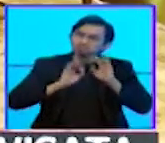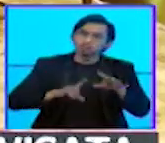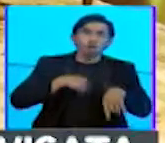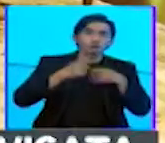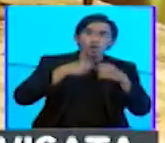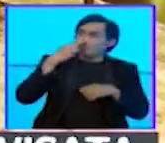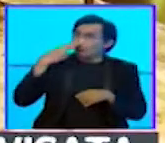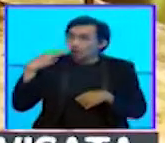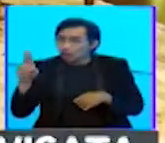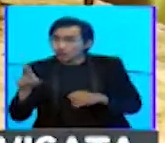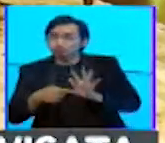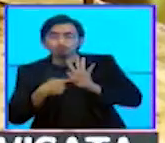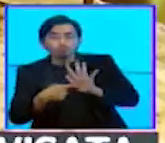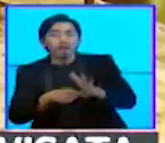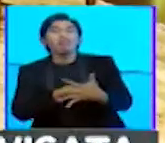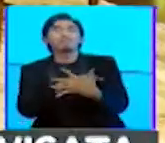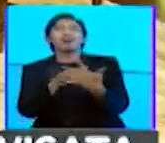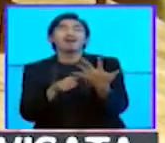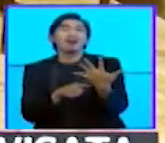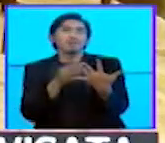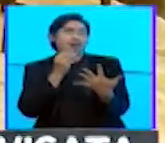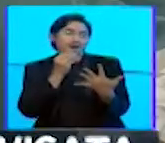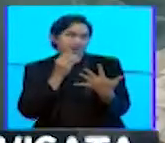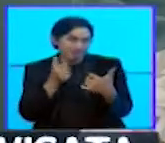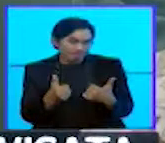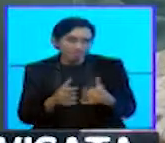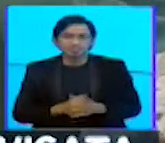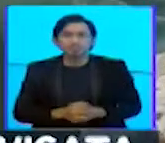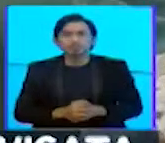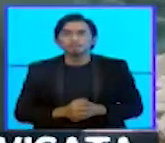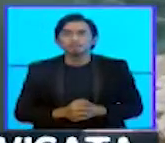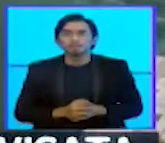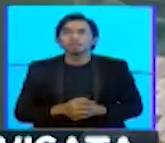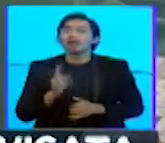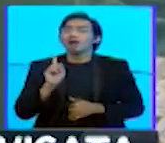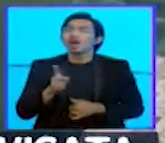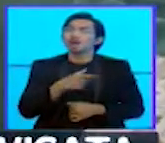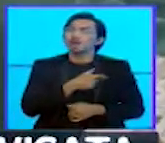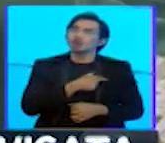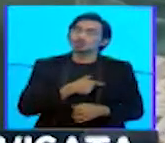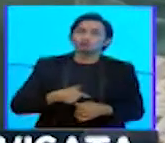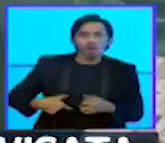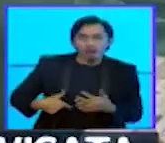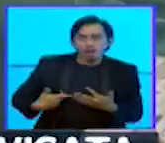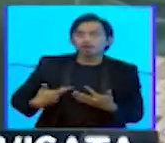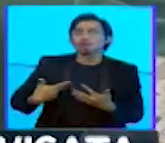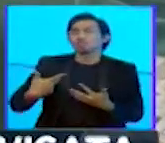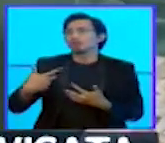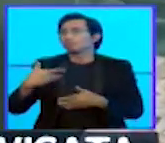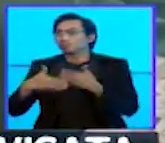kita kurasi. Dan juga kita gunakan kedutaan-kedutaan kita, perusahaan-perusahaan teknologi kita, melalui